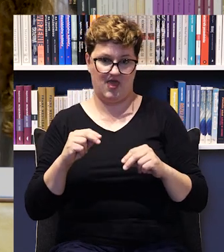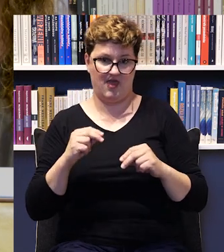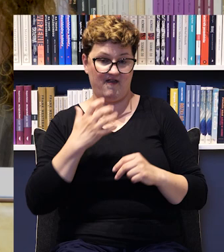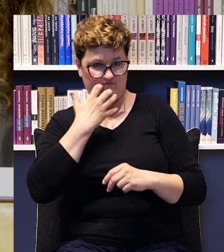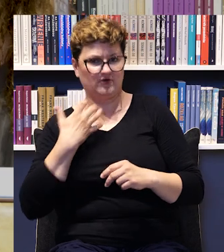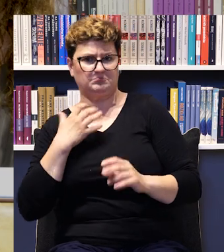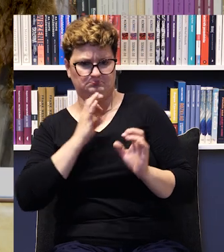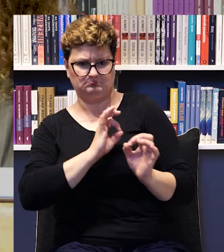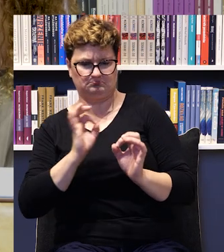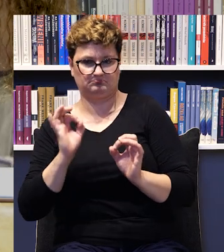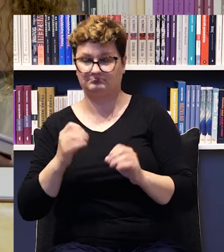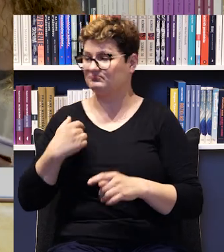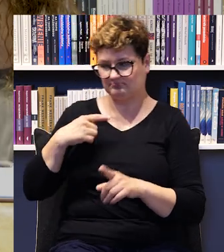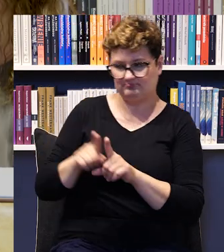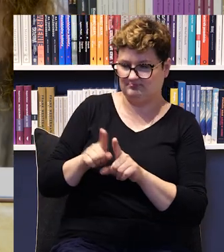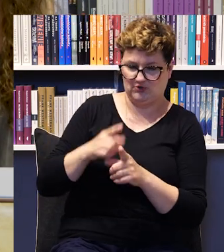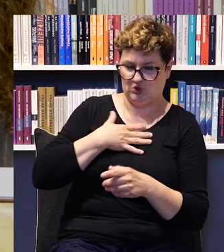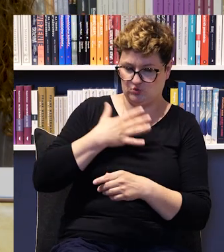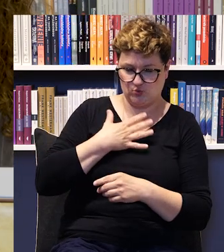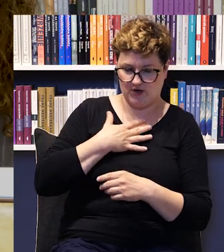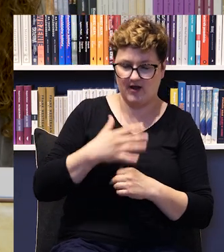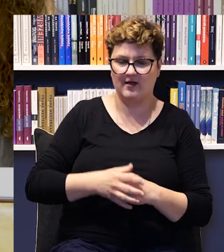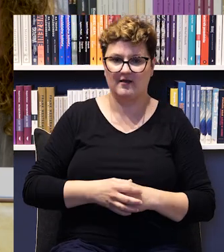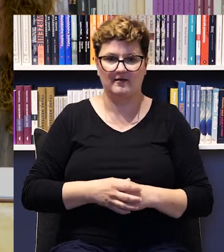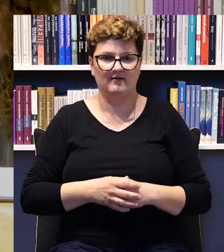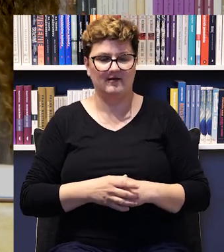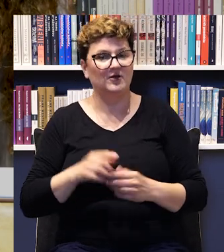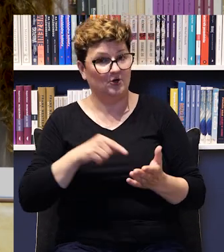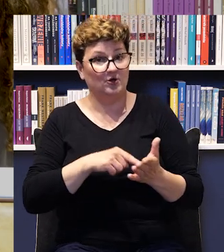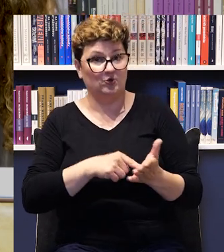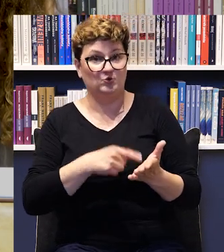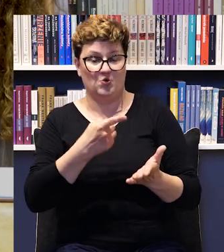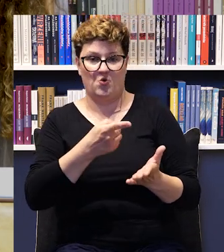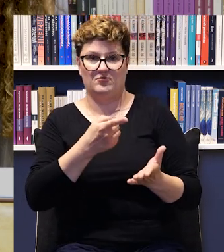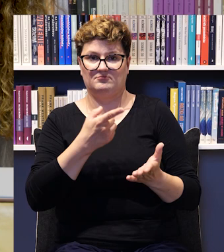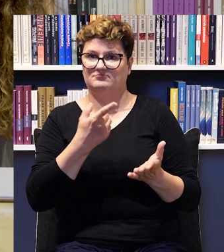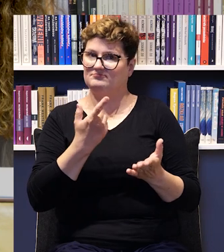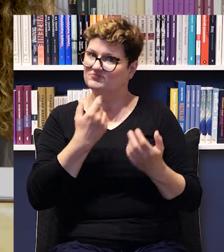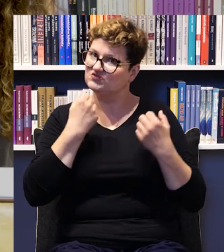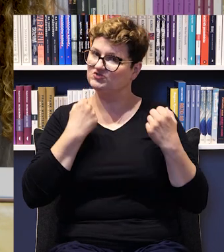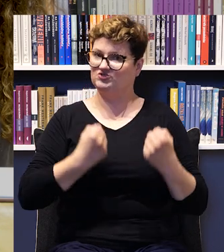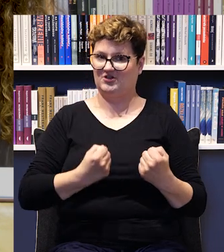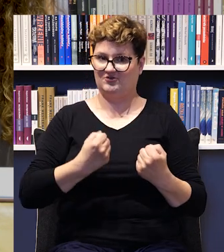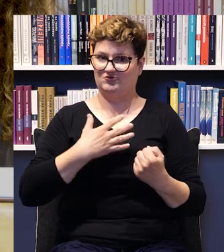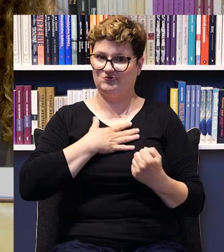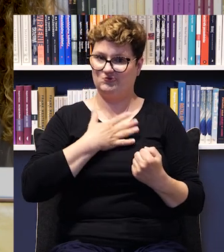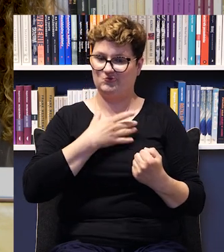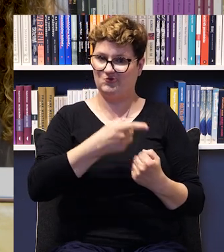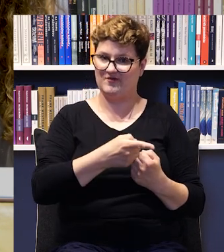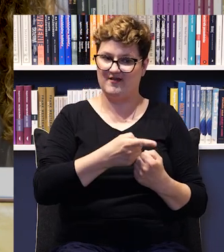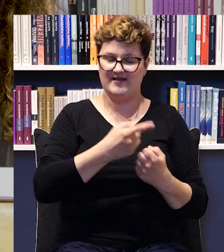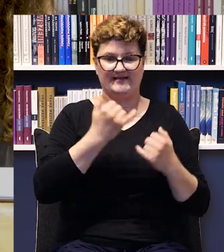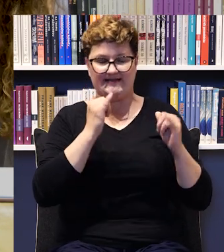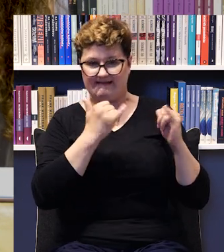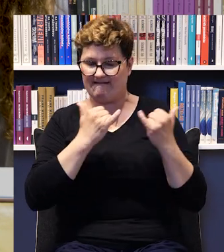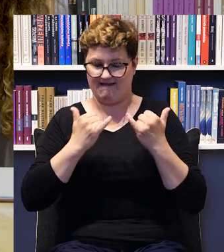że jakby... Też mam takie odczucie. Tak, że i to jest w ogóle dla niej dosyć właśnie jakoś ciężkie do